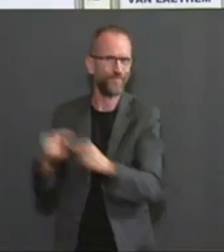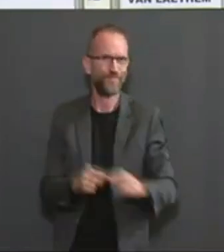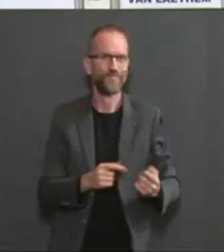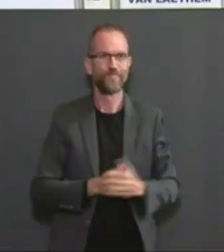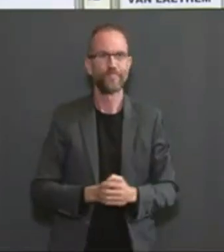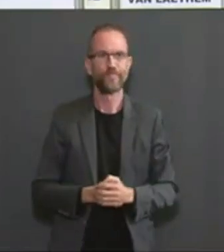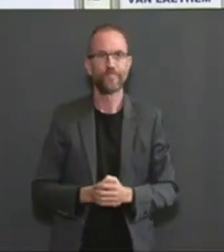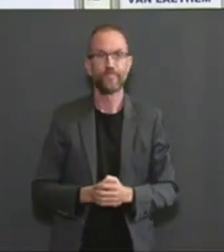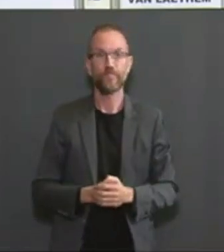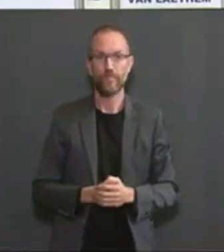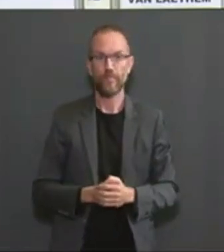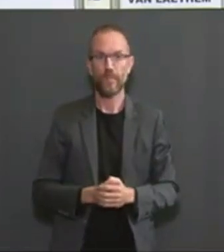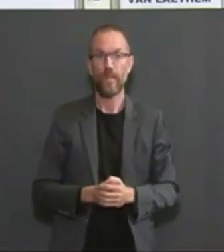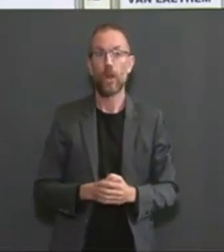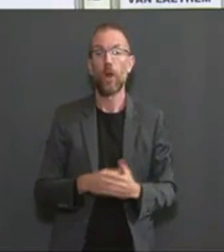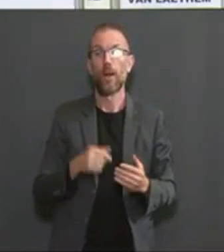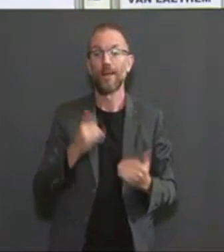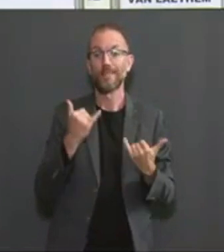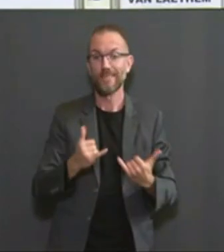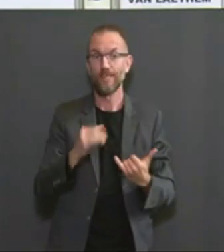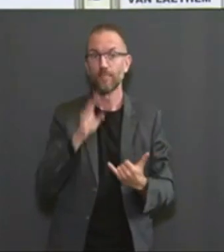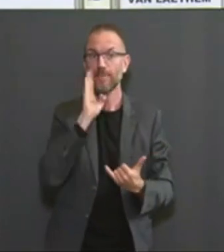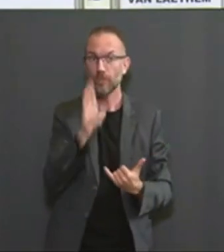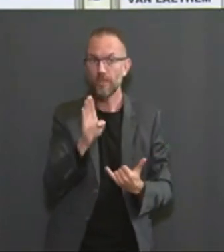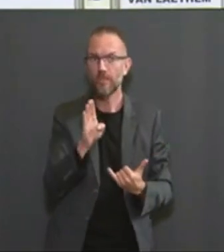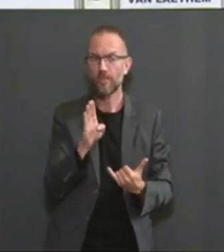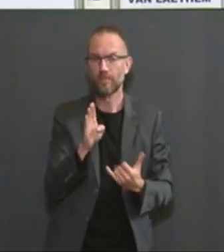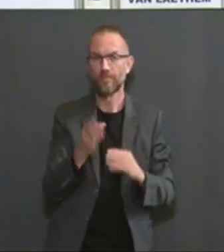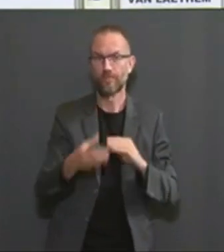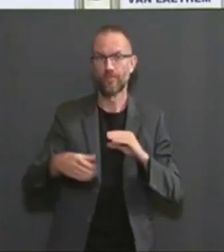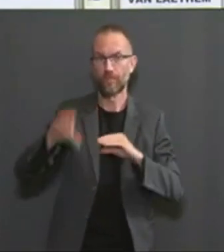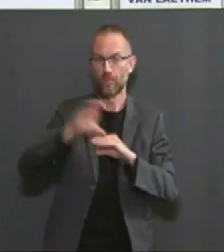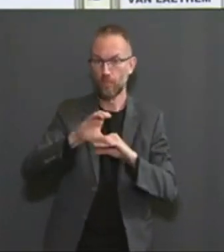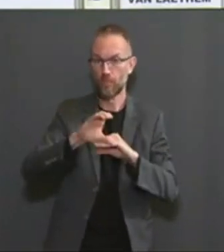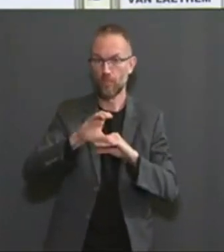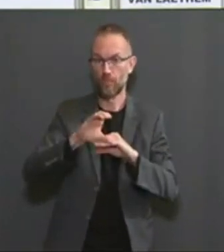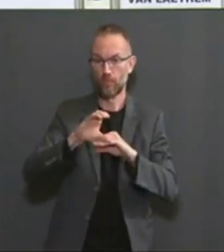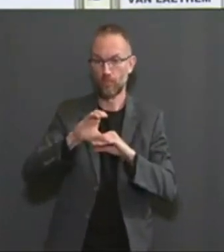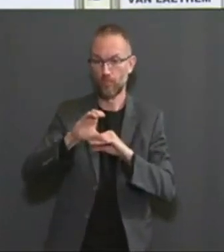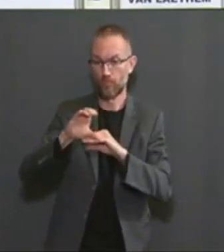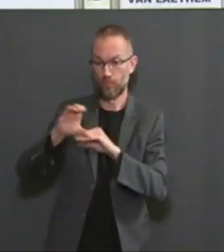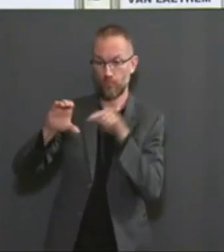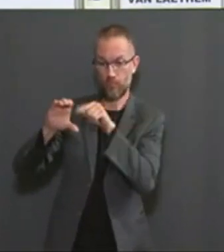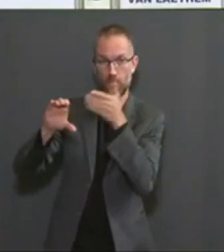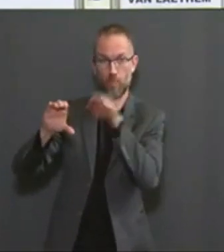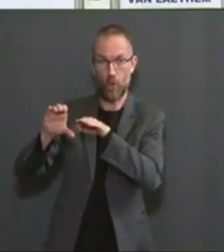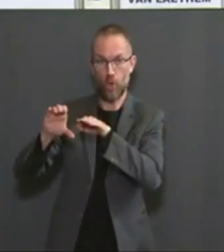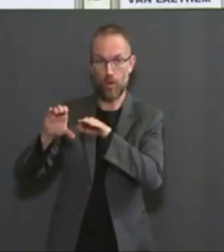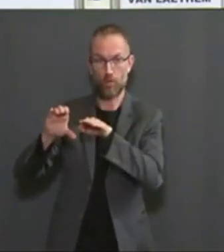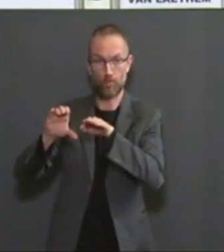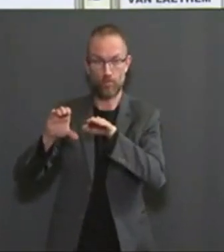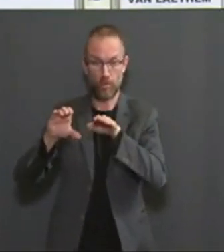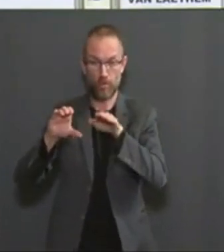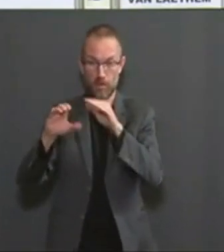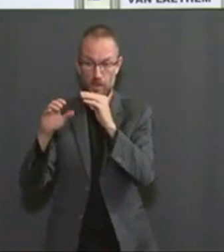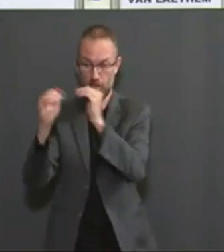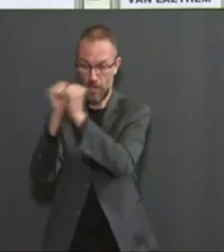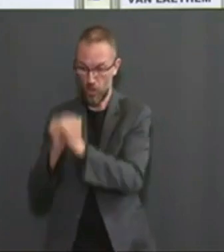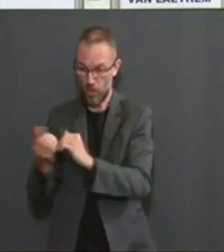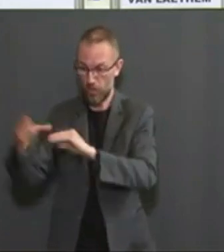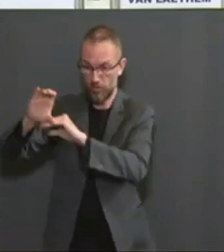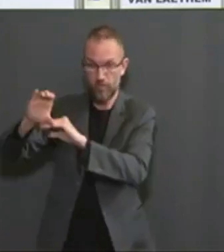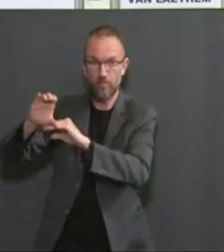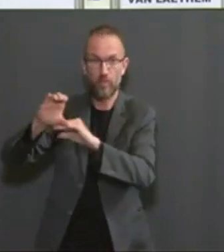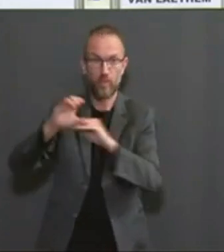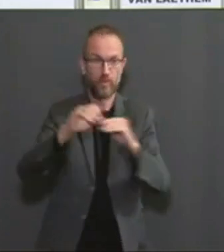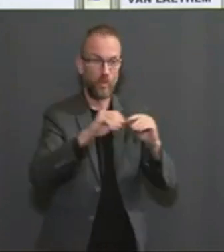liés au Covid correspondent toujours très bien à la surmortalité, comme c'est le cas depuis le début de la